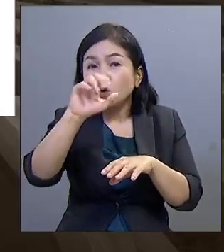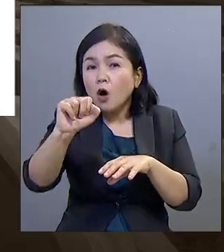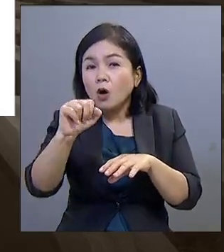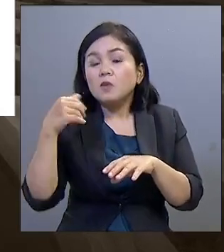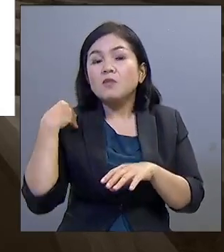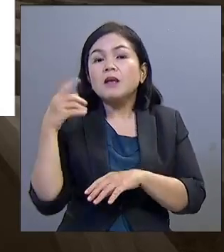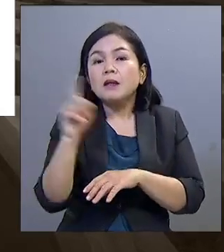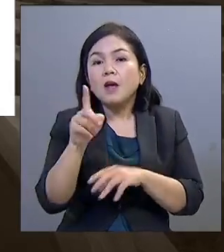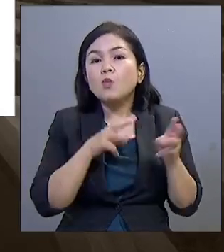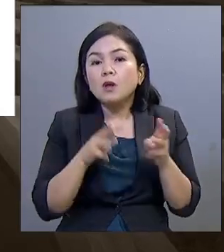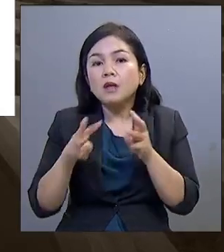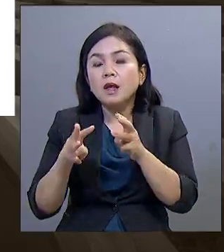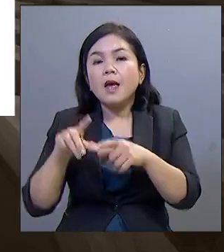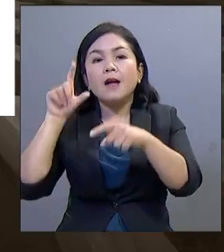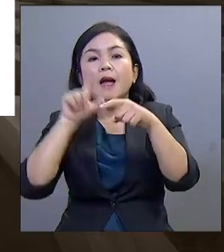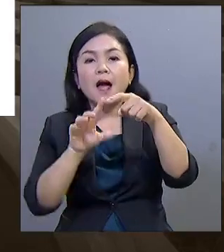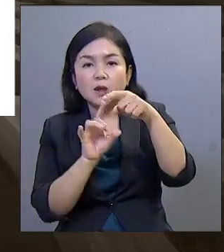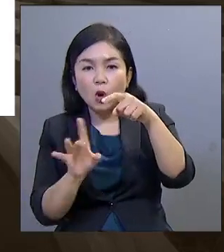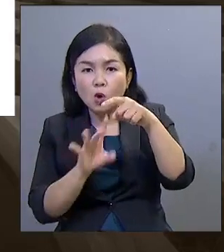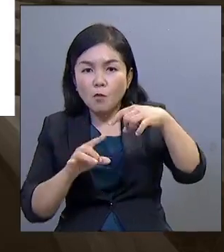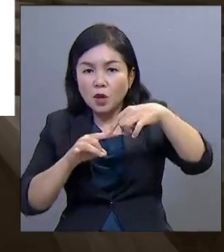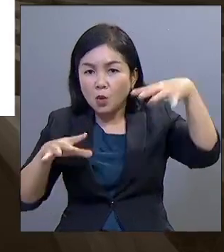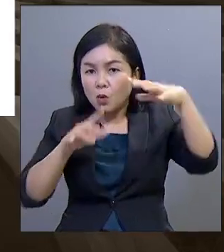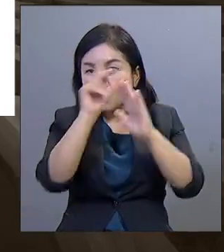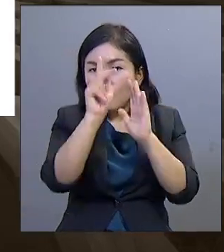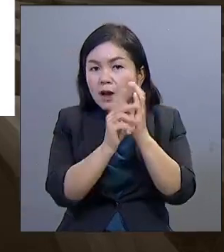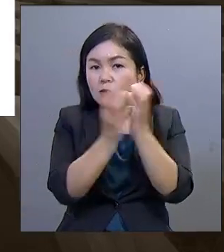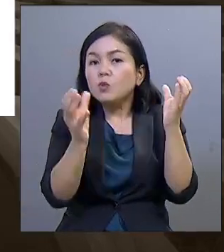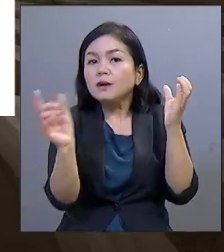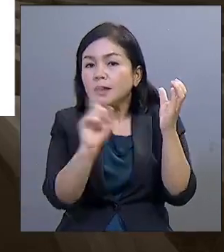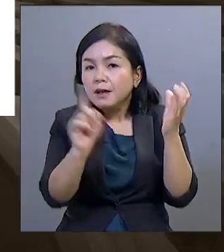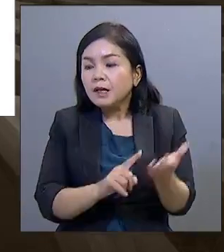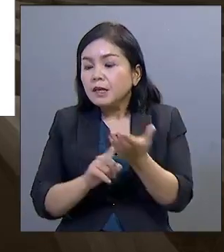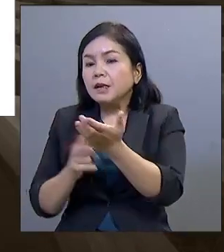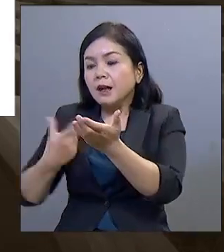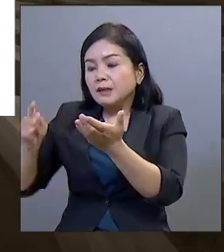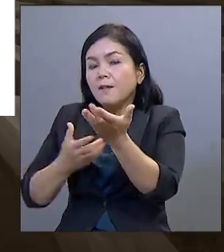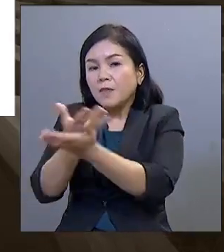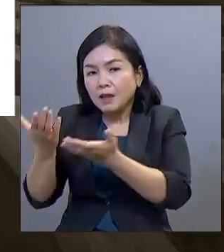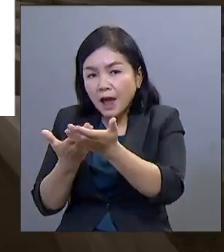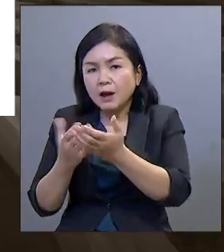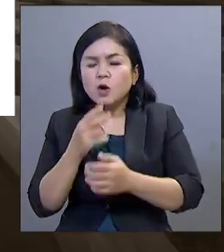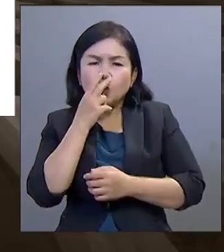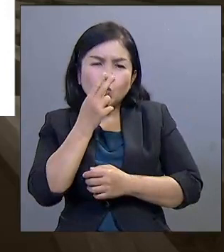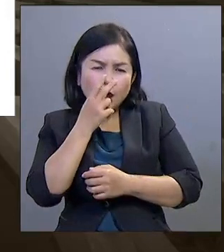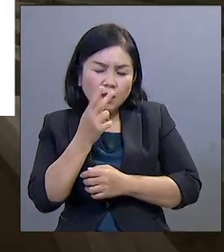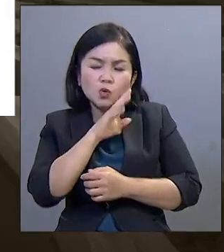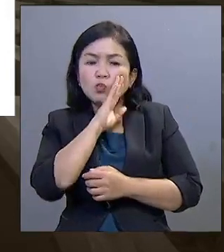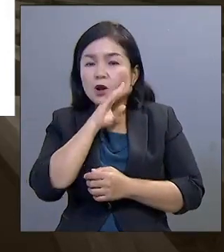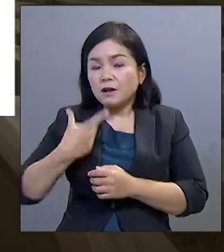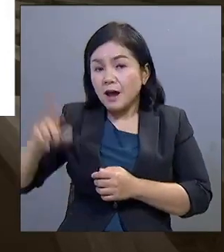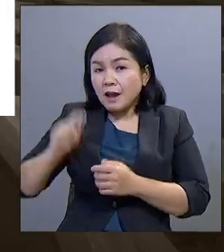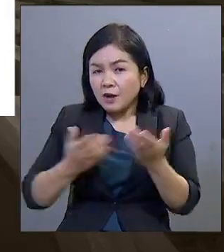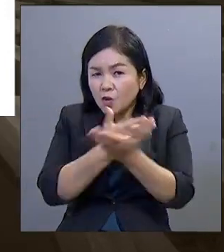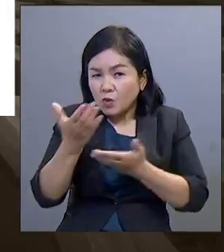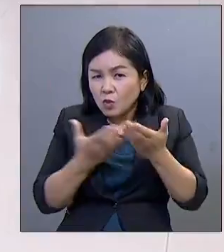ะกระบวนการได้มาซึ่งระบบหารร้อยขัดรัฐธรรนูรเปล่า ในแทยระวีเชื่อว่าถ้าสารพจารณาวาพ.ร.พ.เลือกตั้งไม่